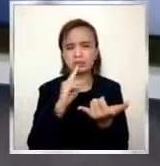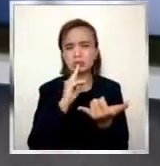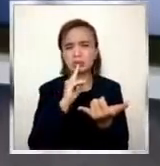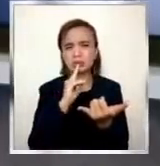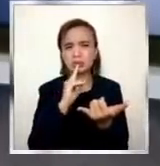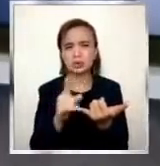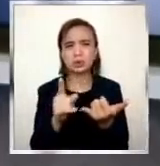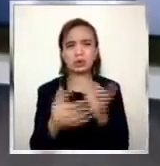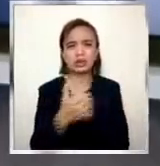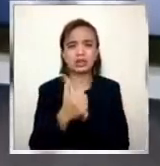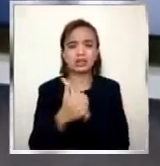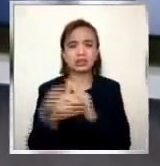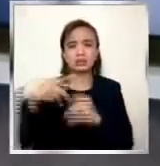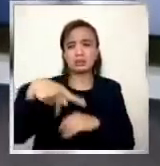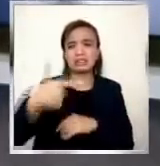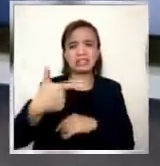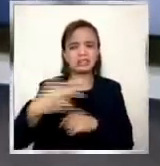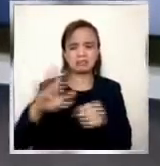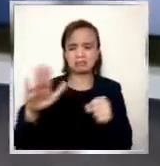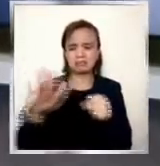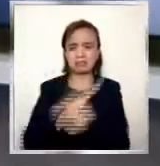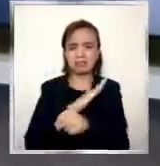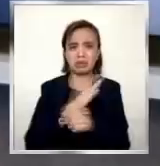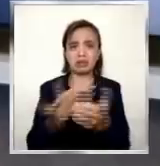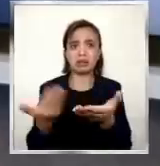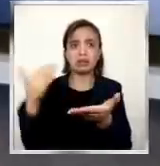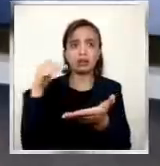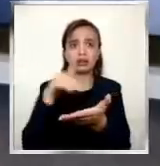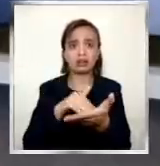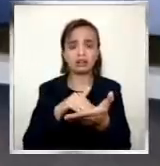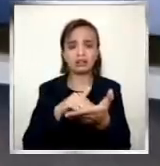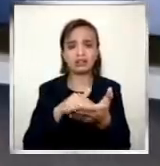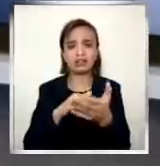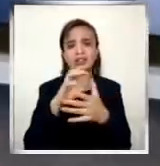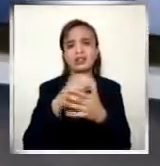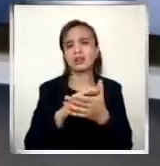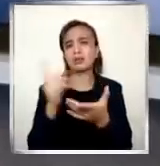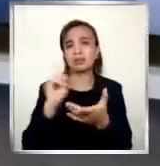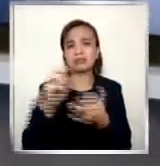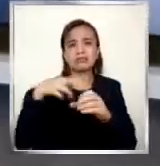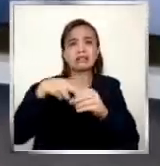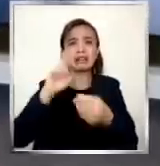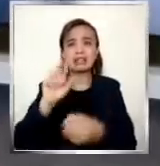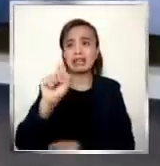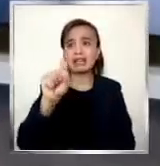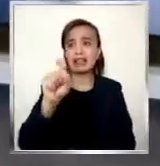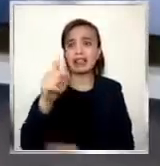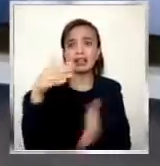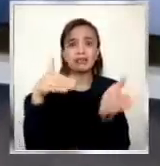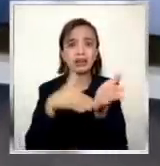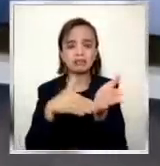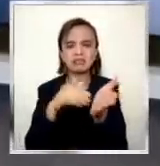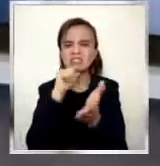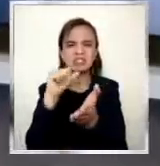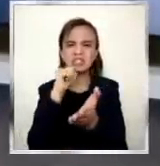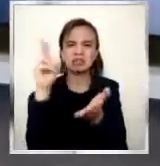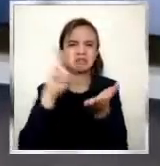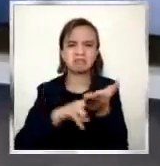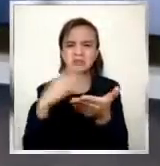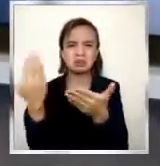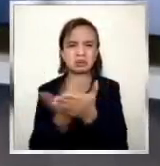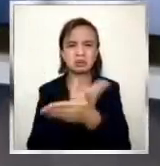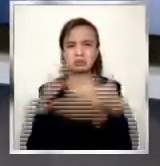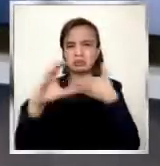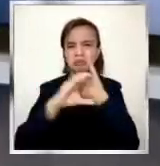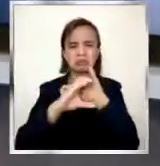PGH, malalagasan pa sila ng 11 volunteer na doktor na hindi na pipirma ng bagong kontrata. Hindi na po magre-renew.